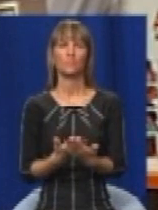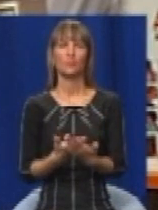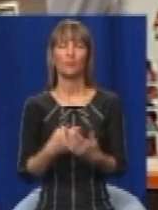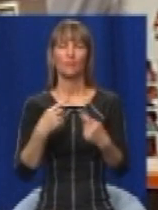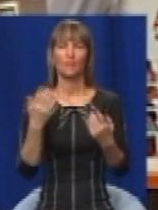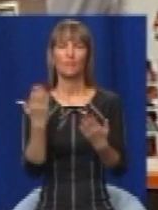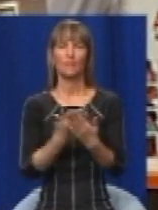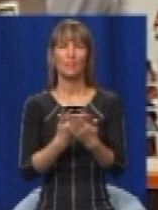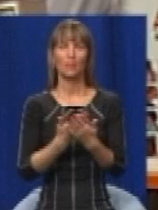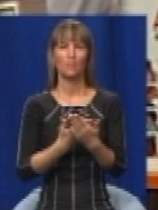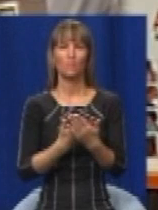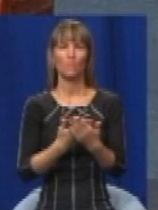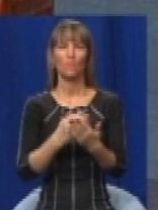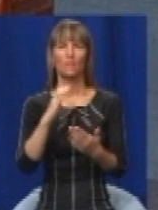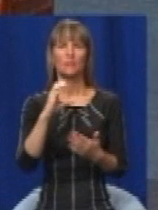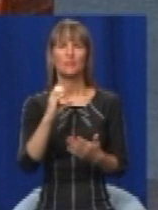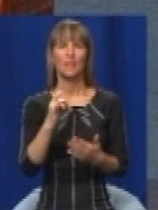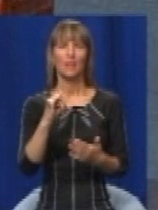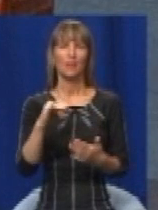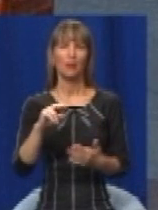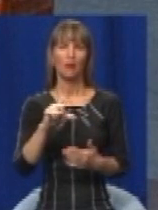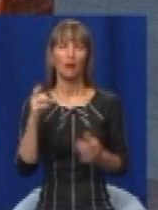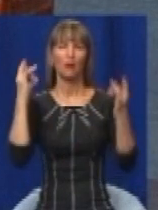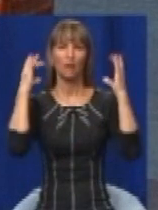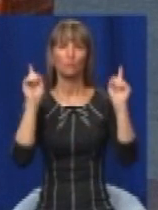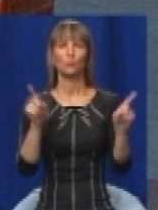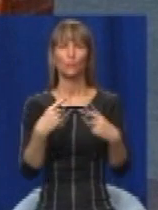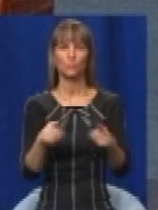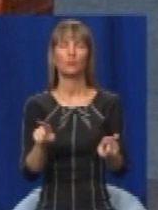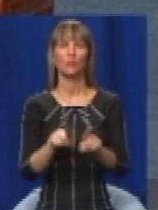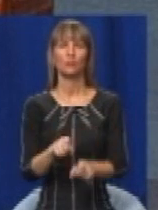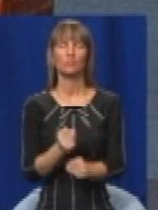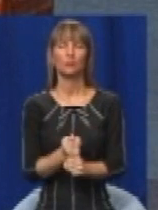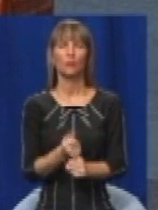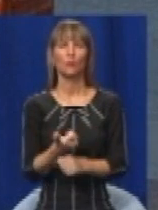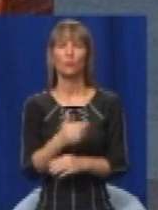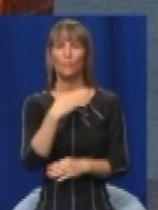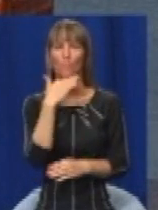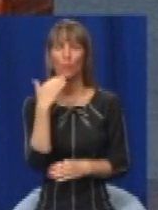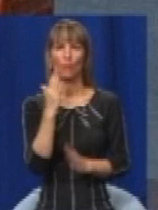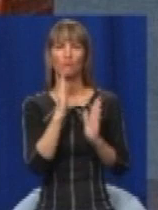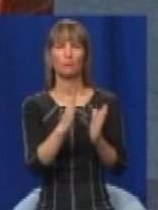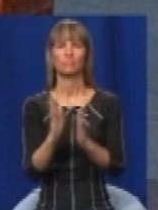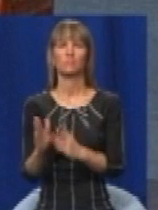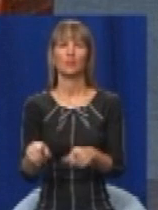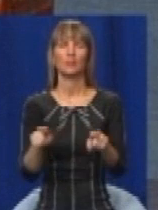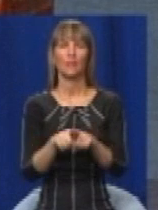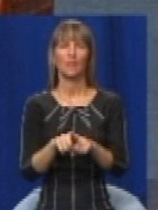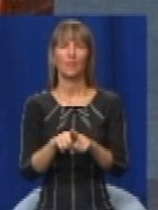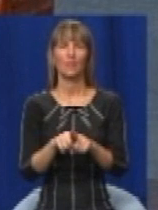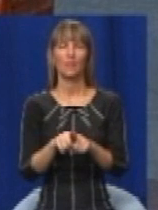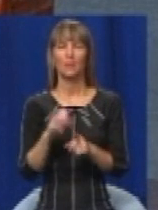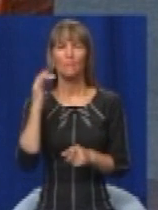серіалі, в радіо. Музику вони також створюють. Да. Тобто дуже багато верств таких от